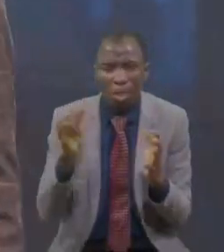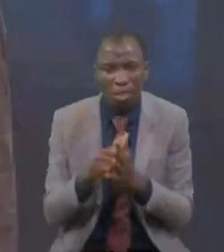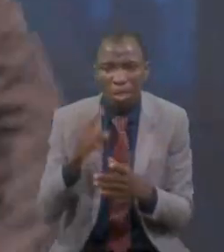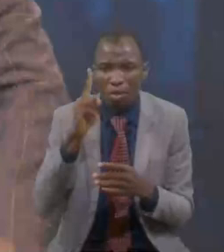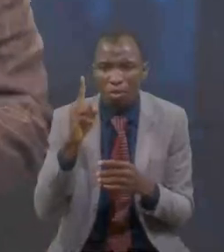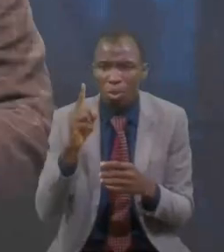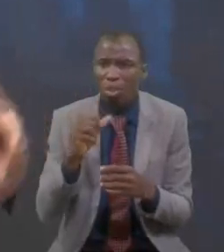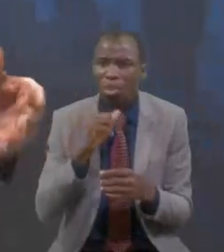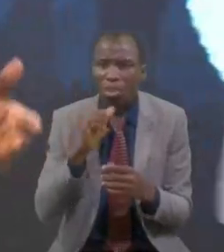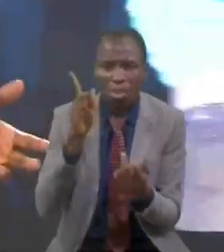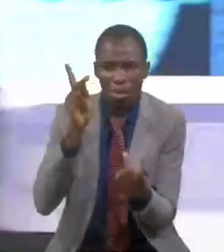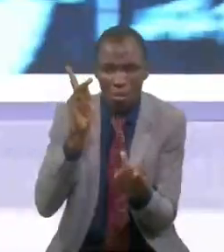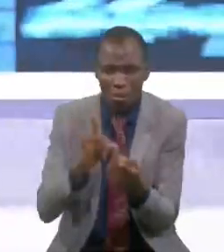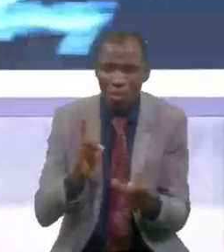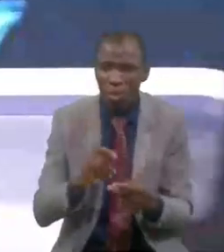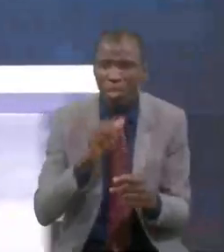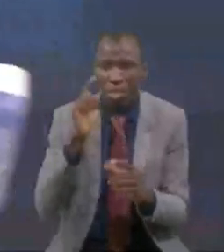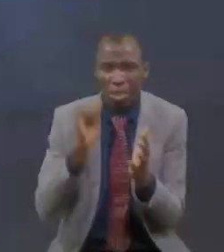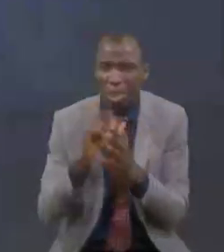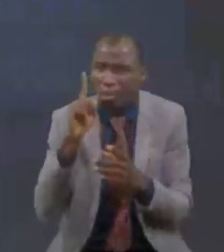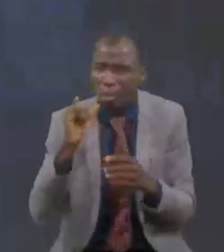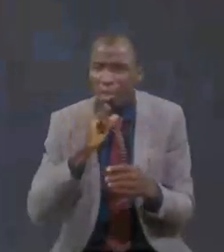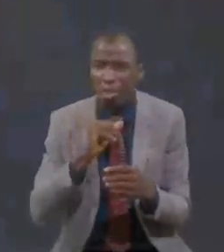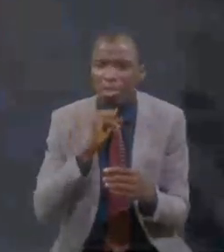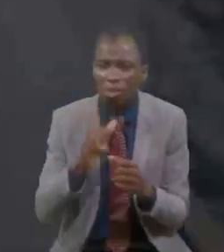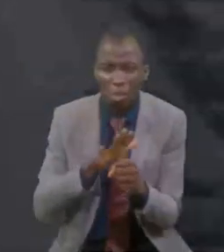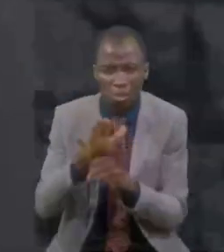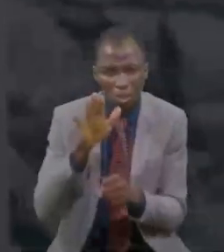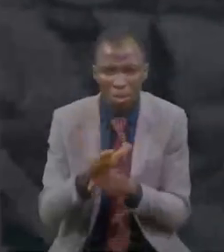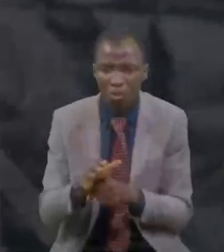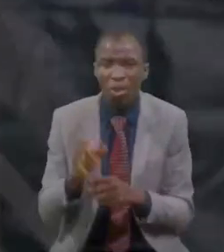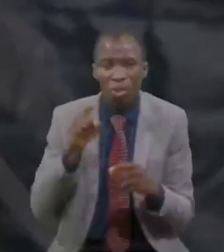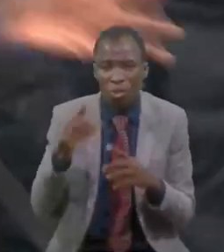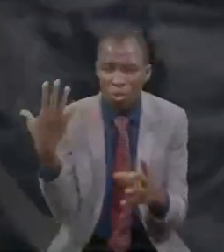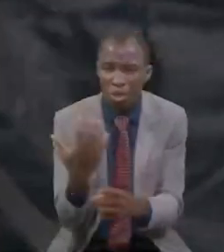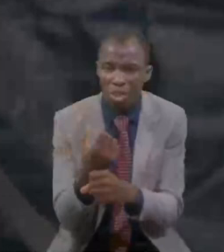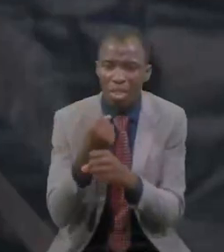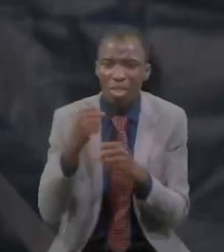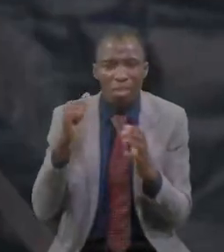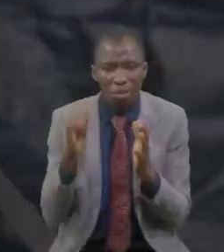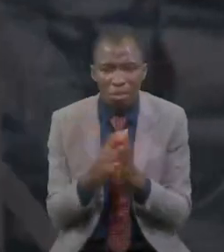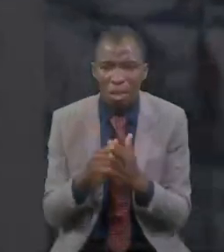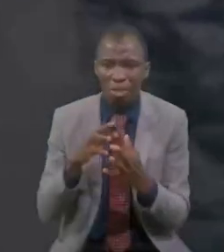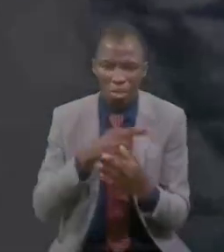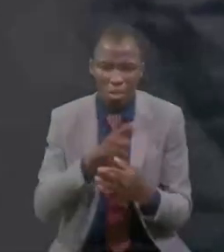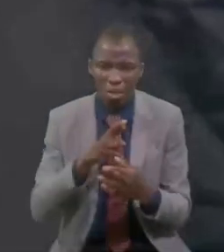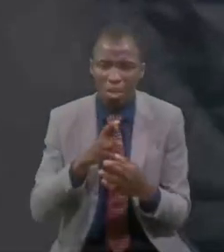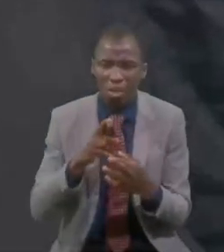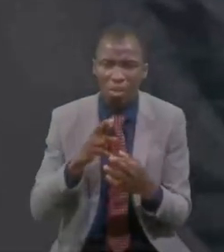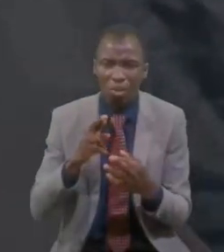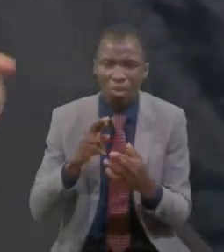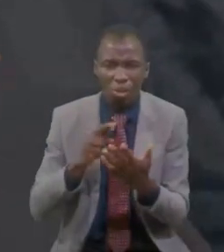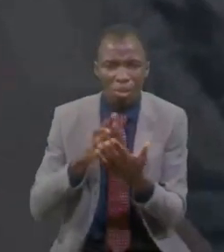est imparfait ceci est insuffisant et vous prenez cette